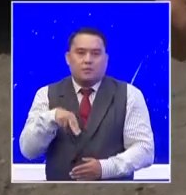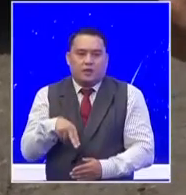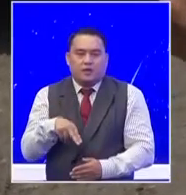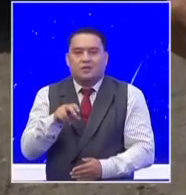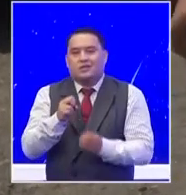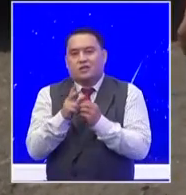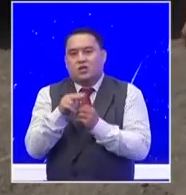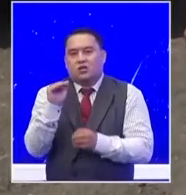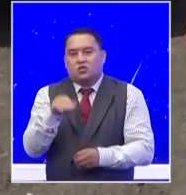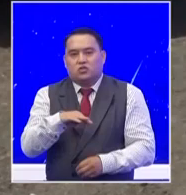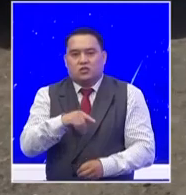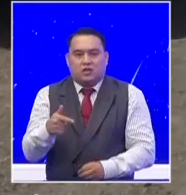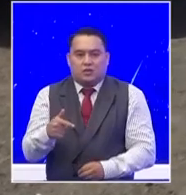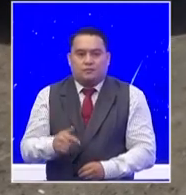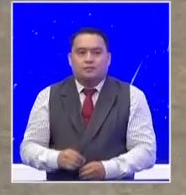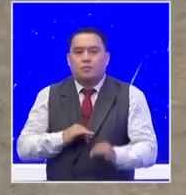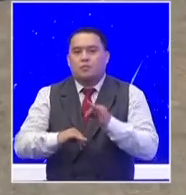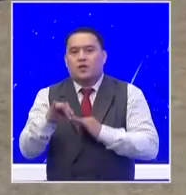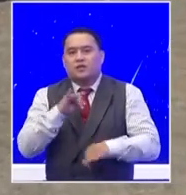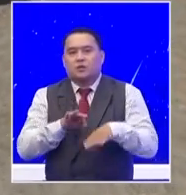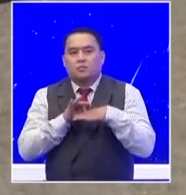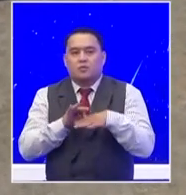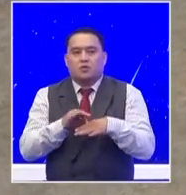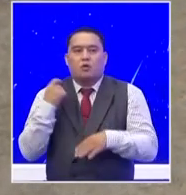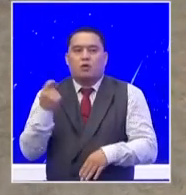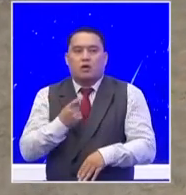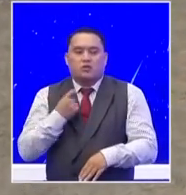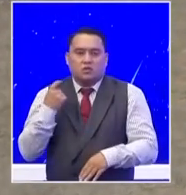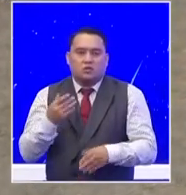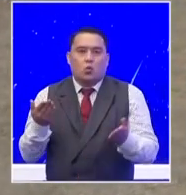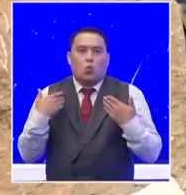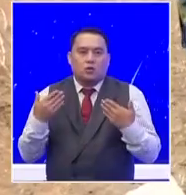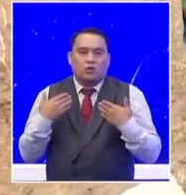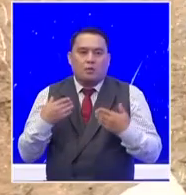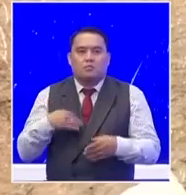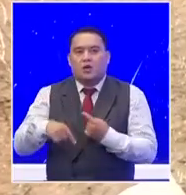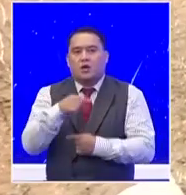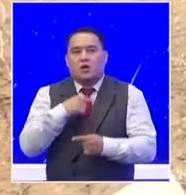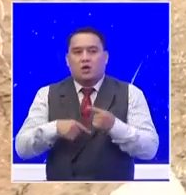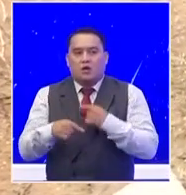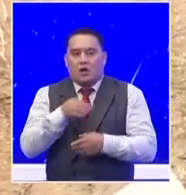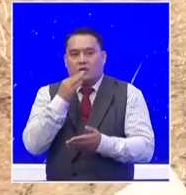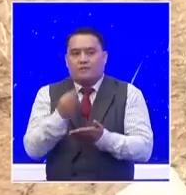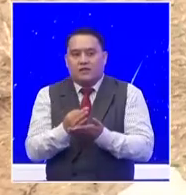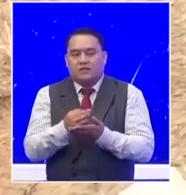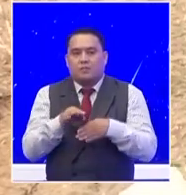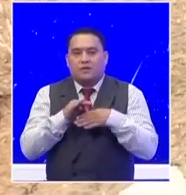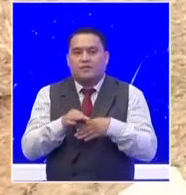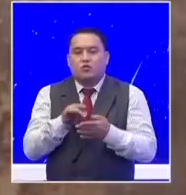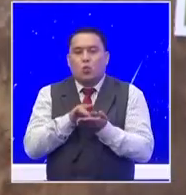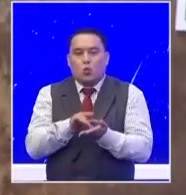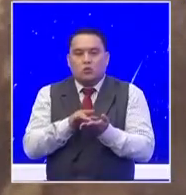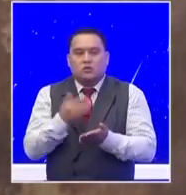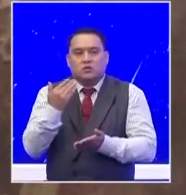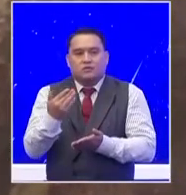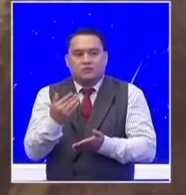более 13 тысяч тенге. Беседы были проведены и с владельцами зон отдыха. И хотя предприниматели не несут ответственность за поведение туристов,